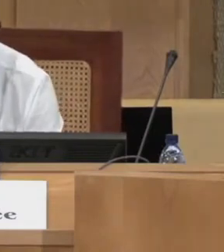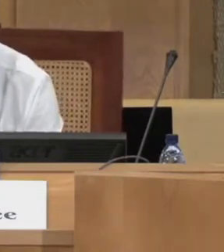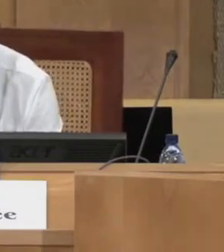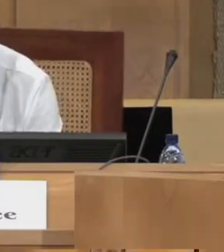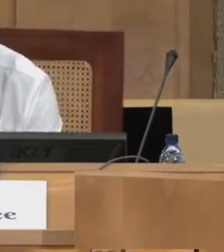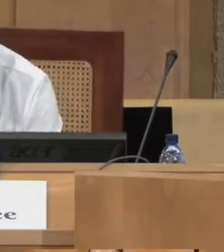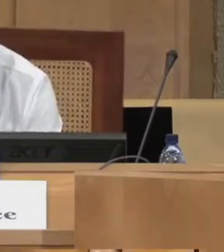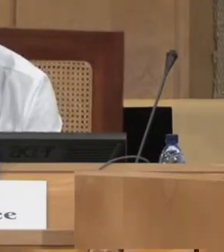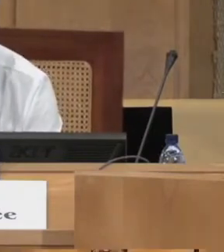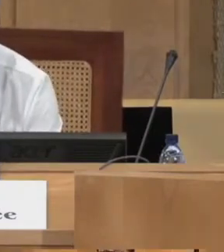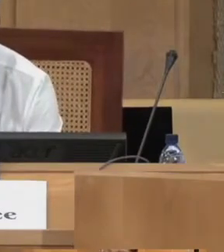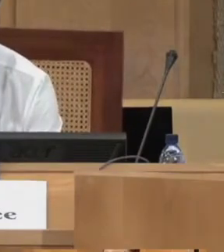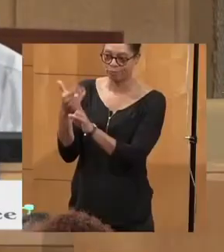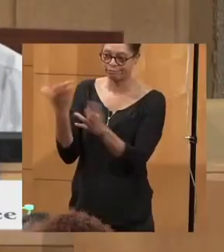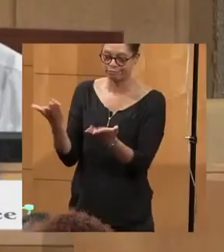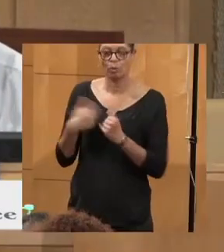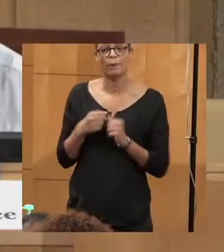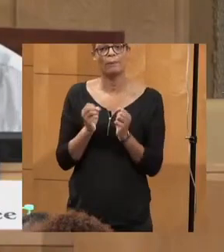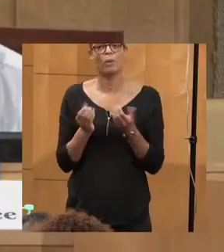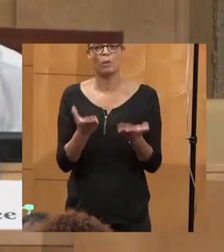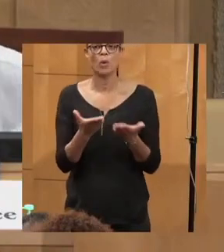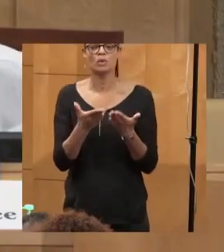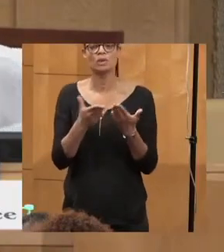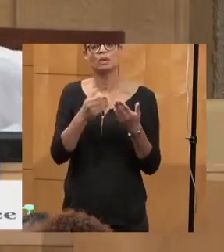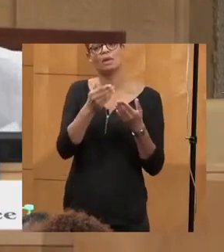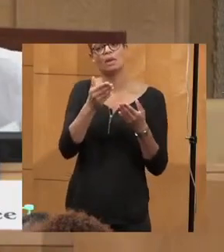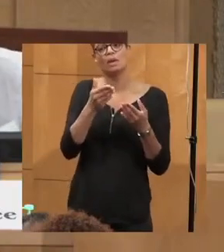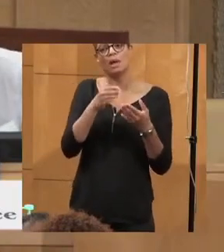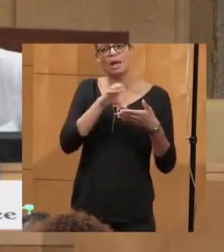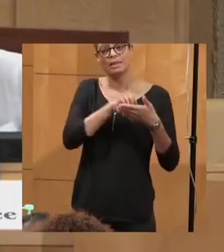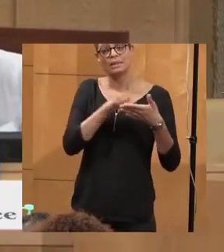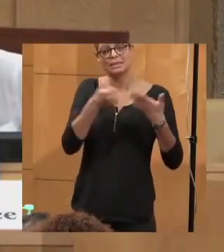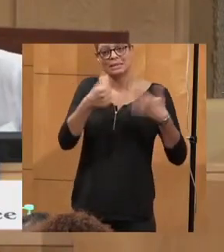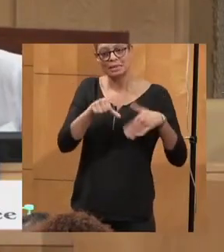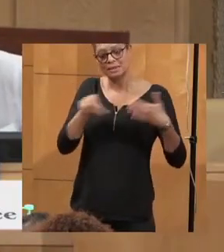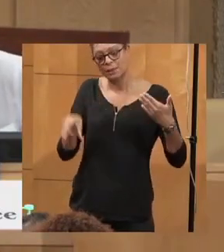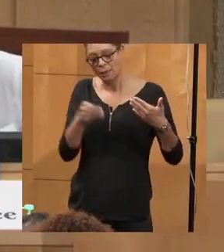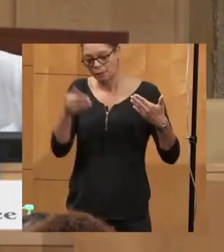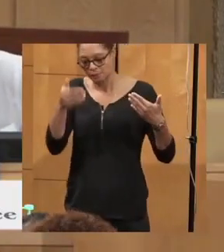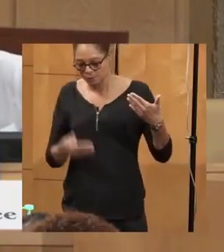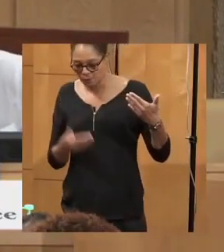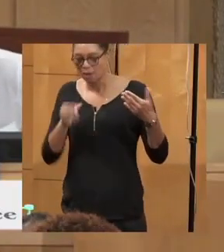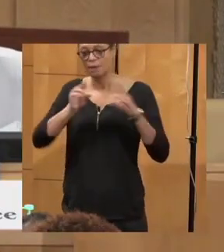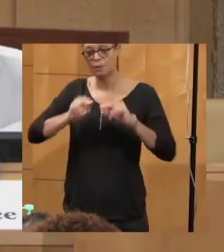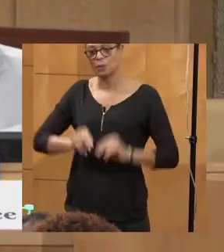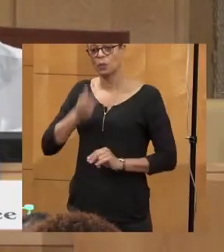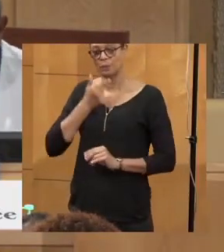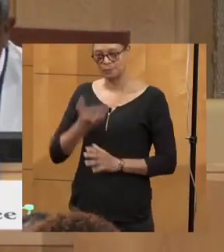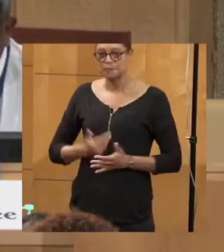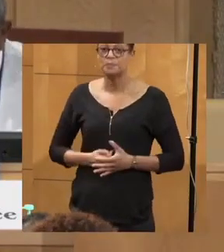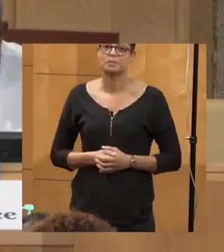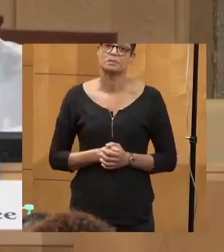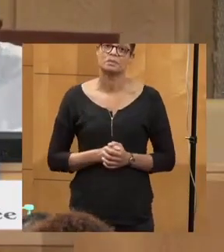proposer donc, un complément à l'article 16 sous forme d'amendement. Donc, l'amendement,